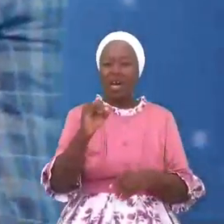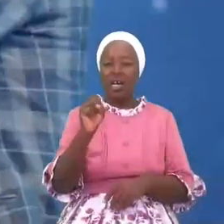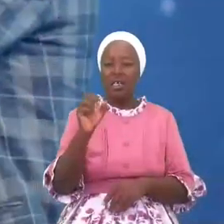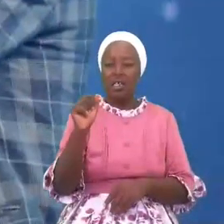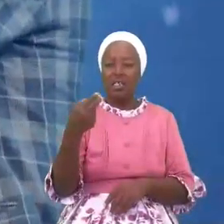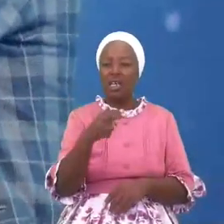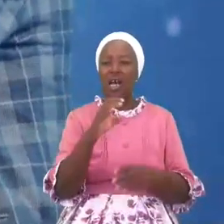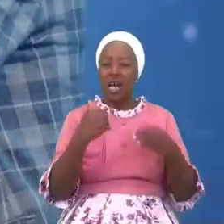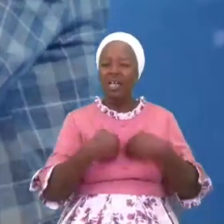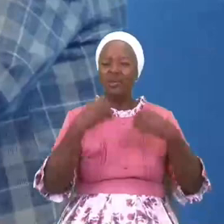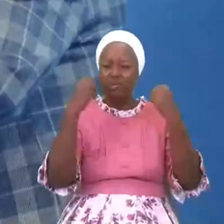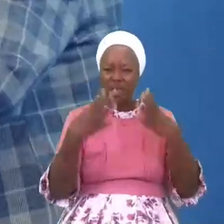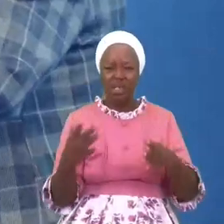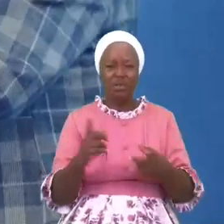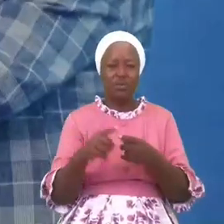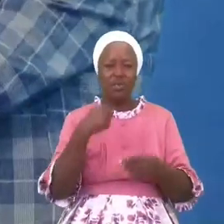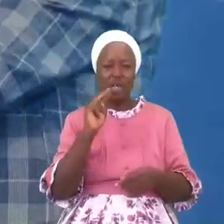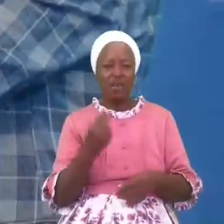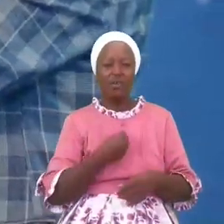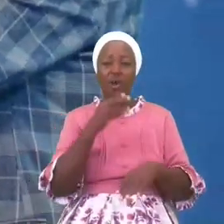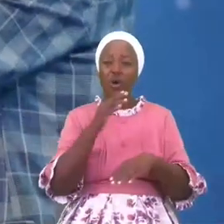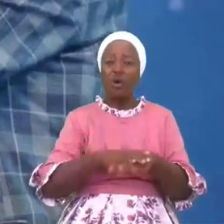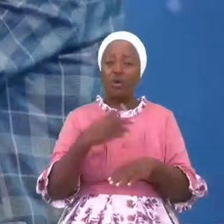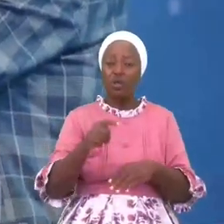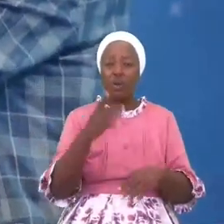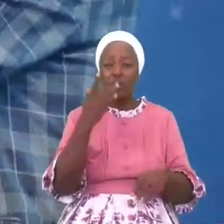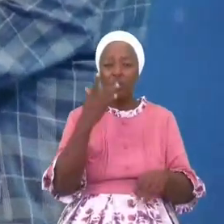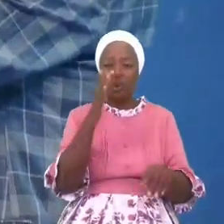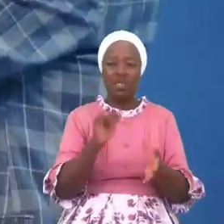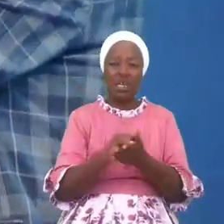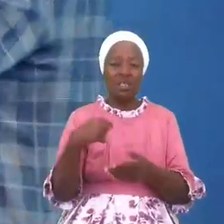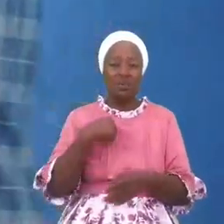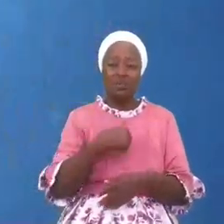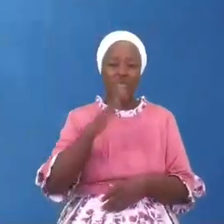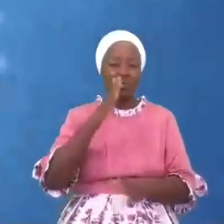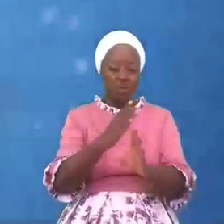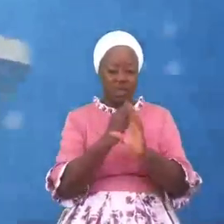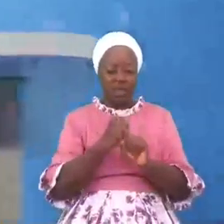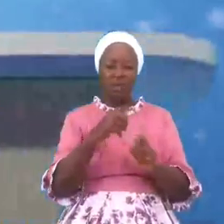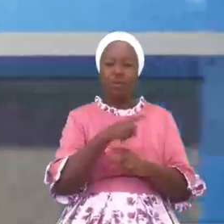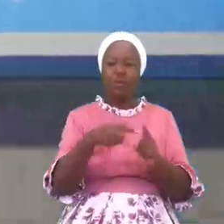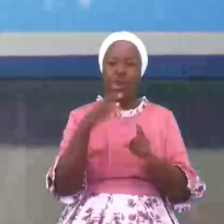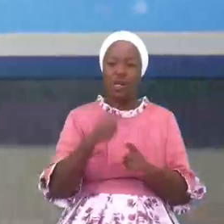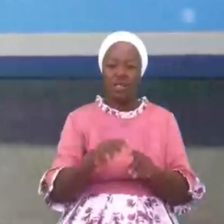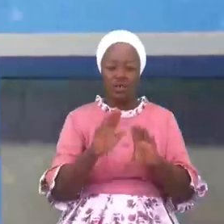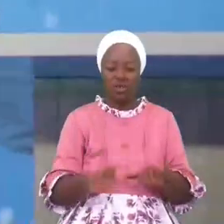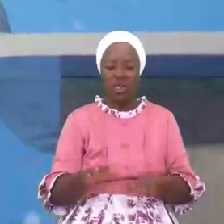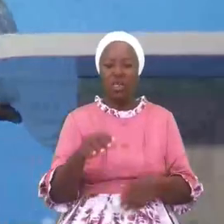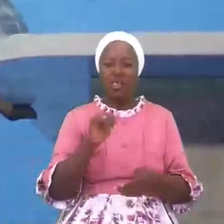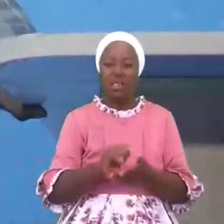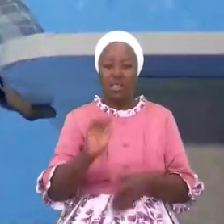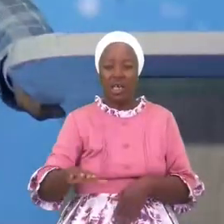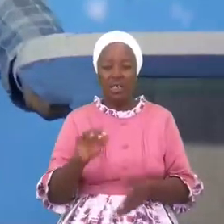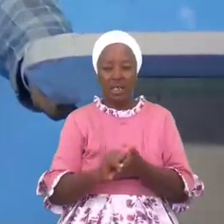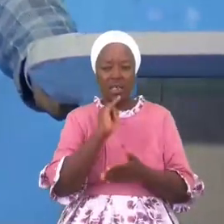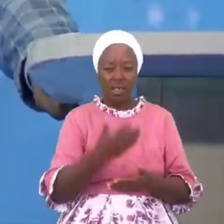a beaucoup à nous dire au sujet des bénédictions que nous allons recevoir lorsque l'enfant est né et